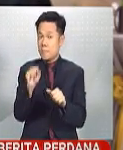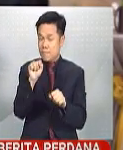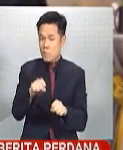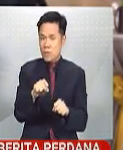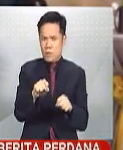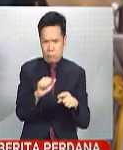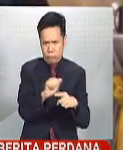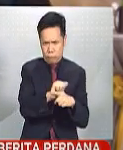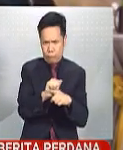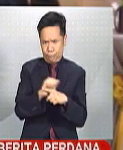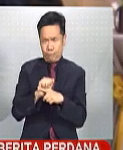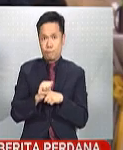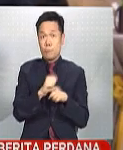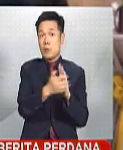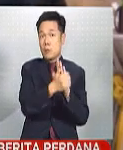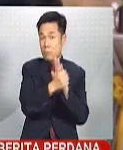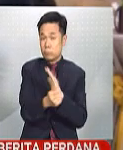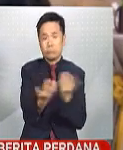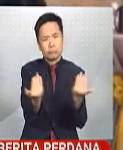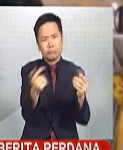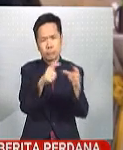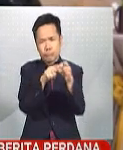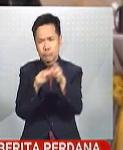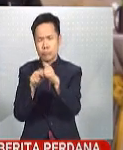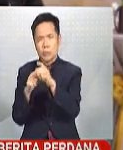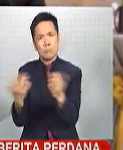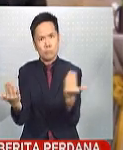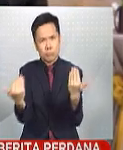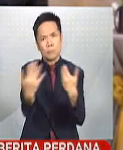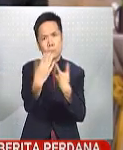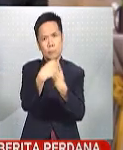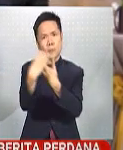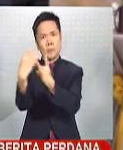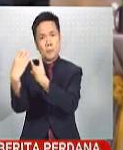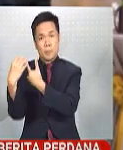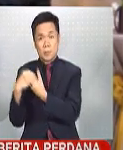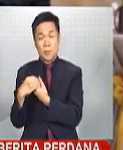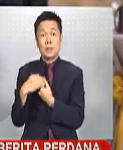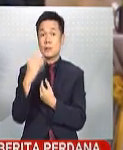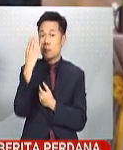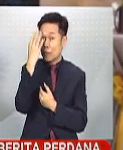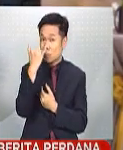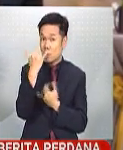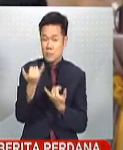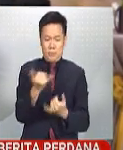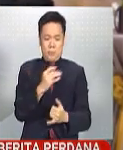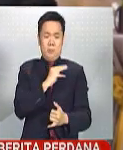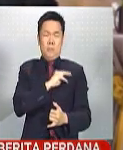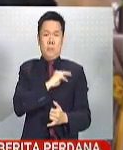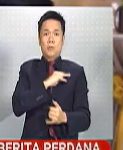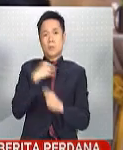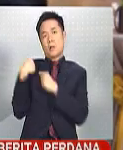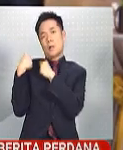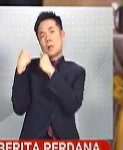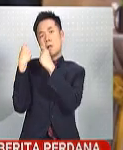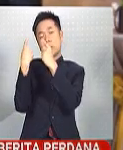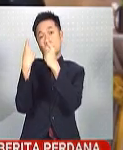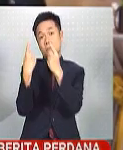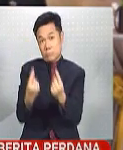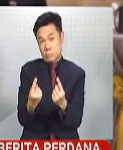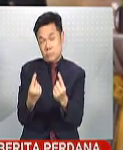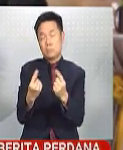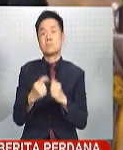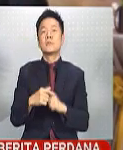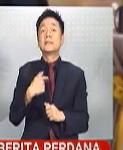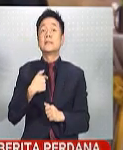usahakan supaya mereka kembali kerana kementerian ini dah lama. Ya. Jadi